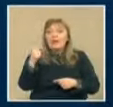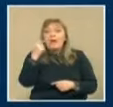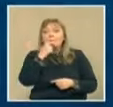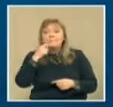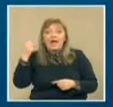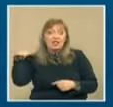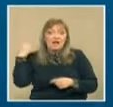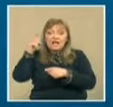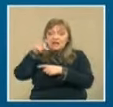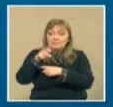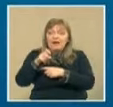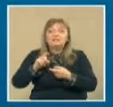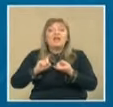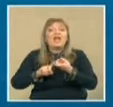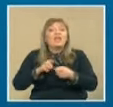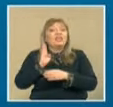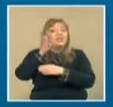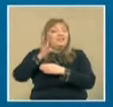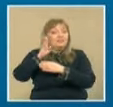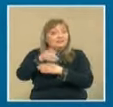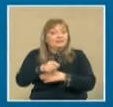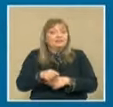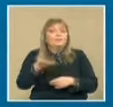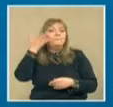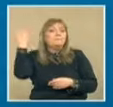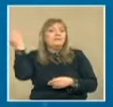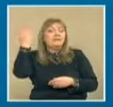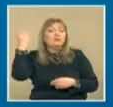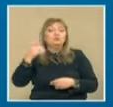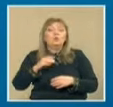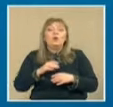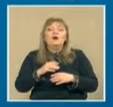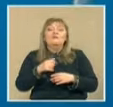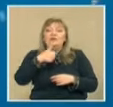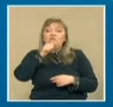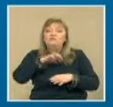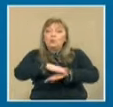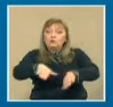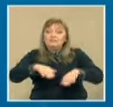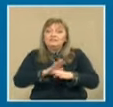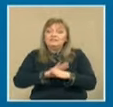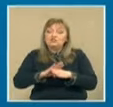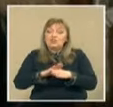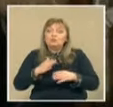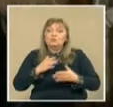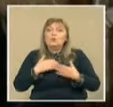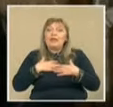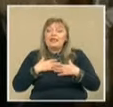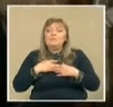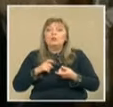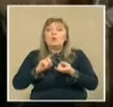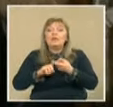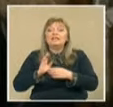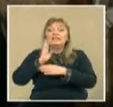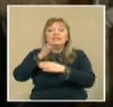бозайници, разказва океанологът Радослава Бекова и допълва, че в миналото и във водите на Черно море е имало китове.